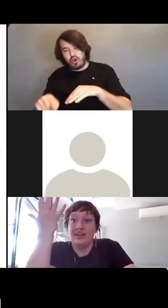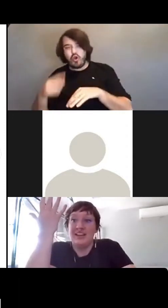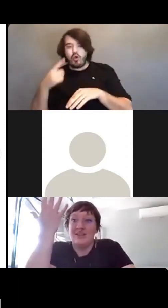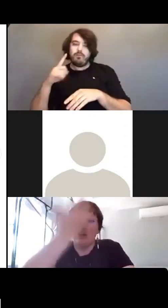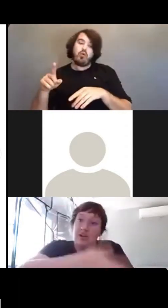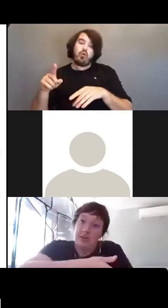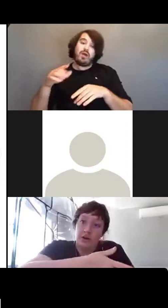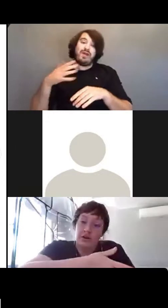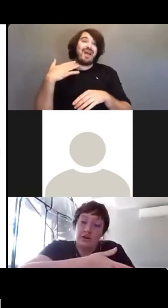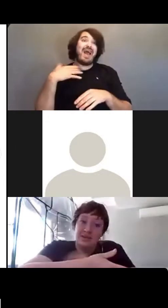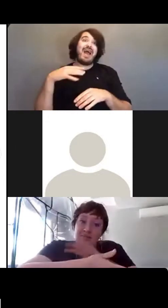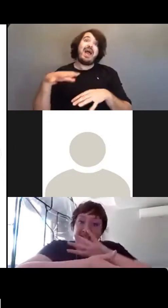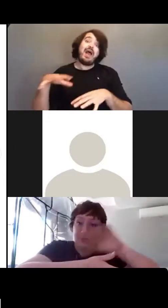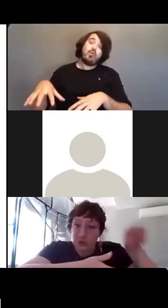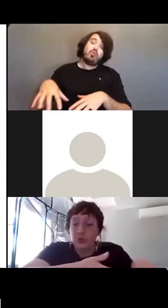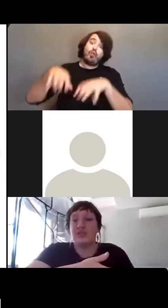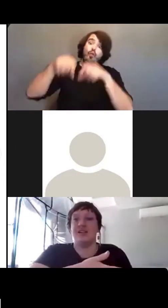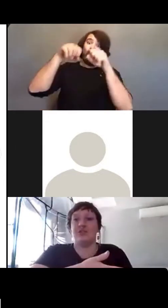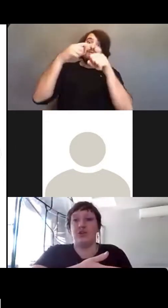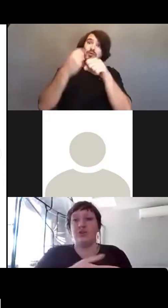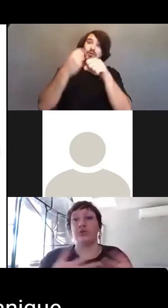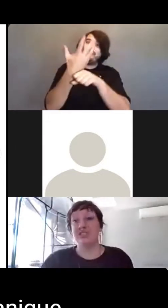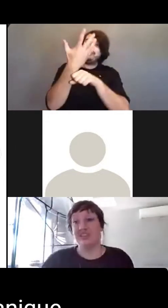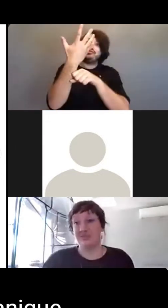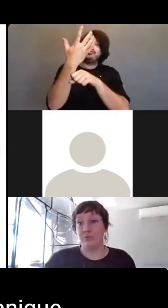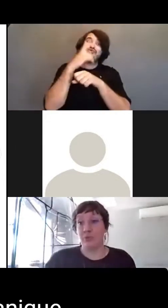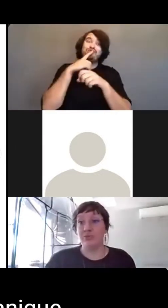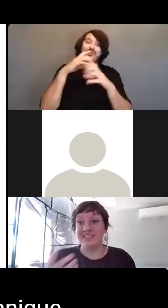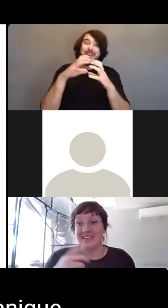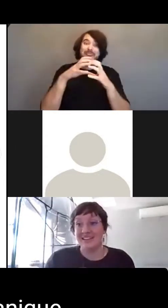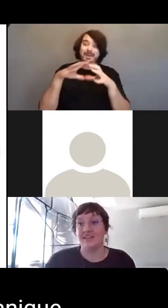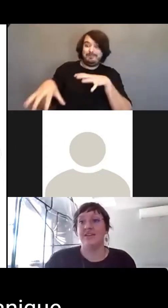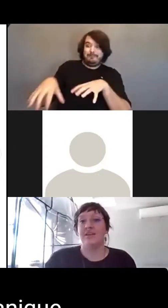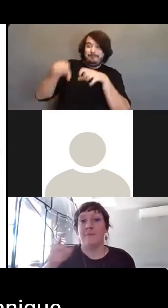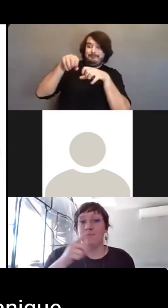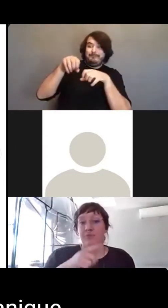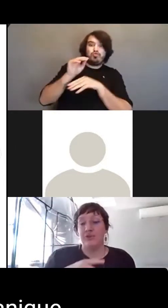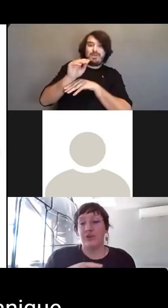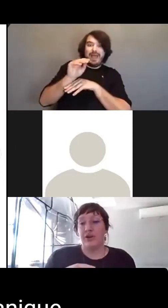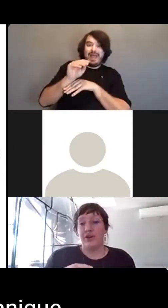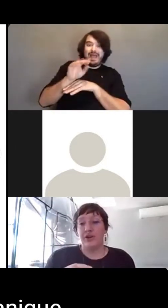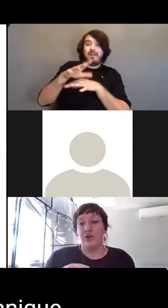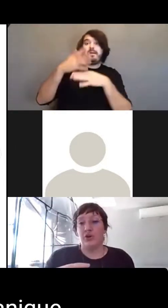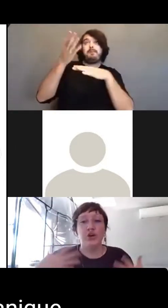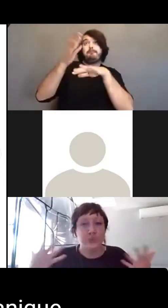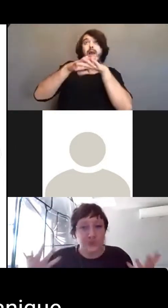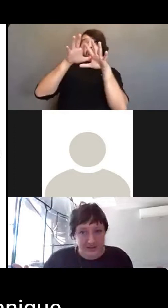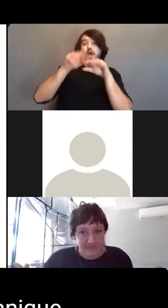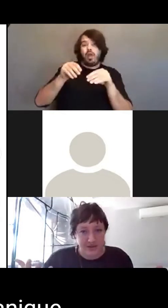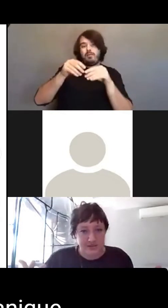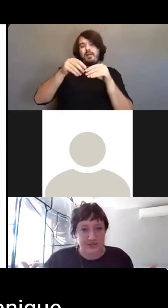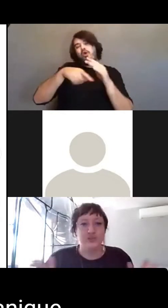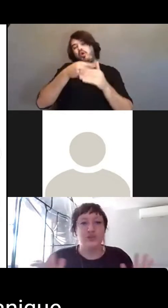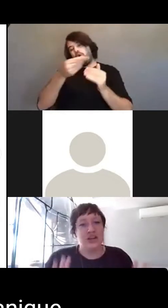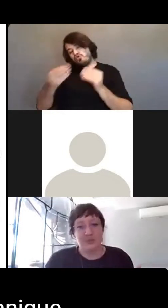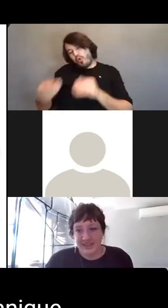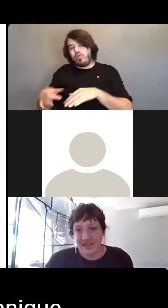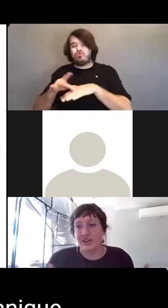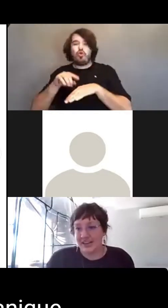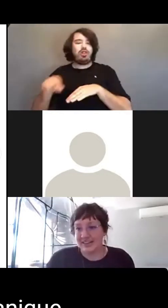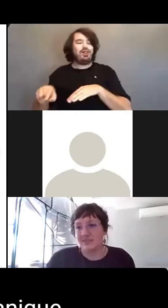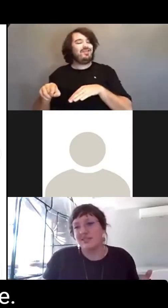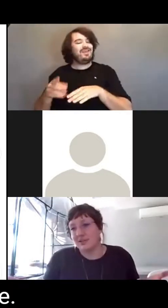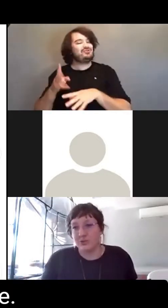tomate, bien là, elle meurt, bien, ça va retourner dans le sol. Donc, ça fait un beau cycle de renouvellement de la